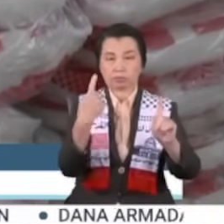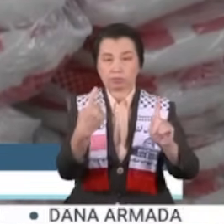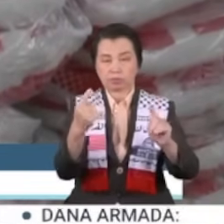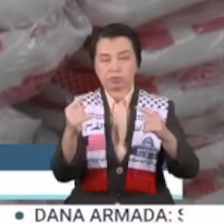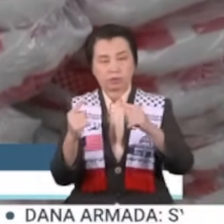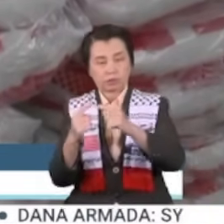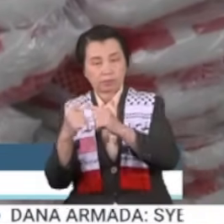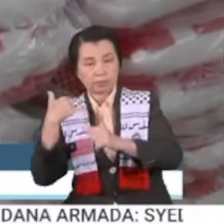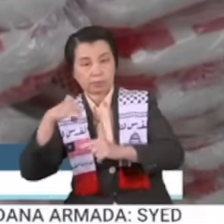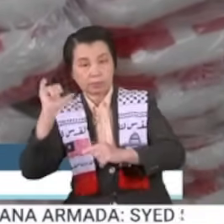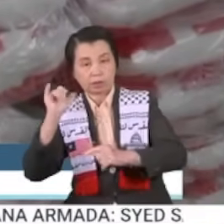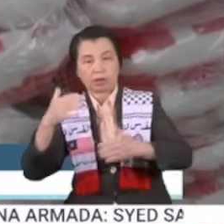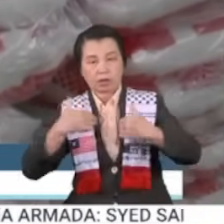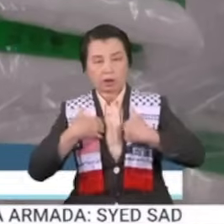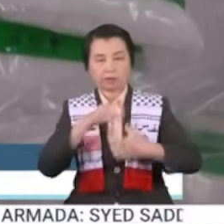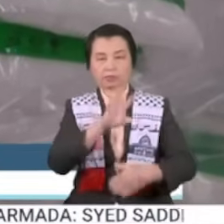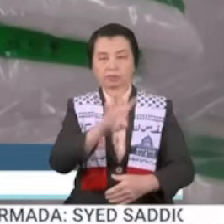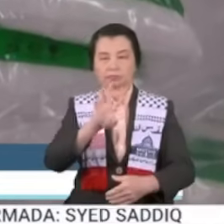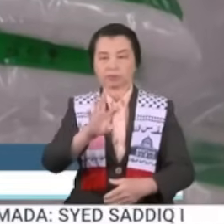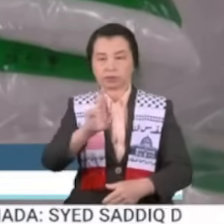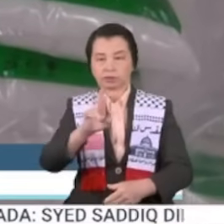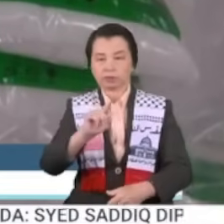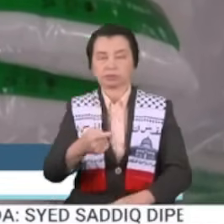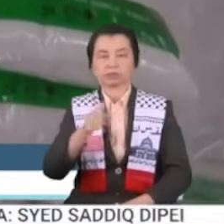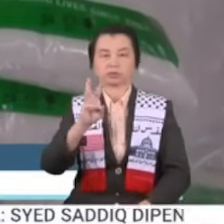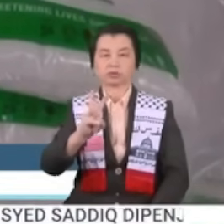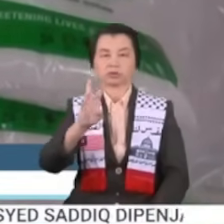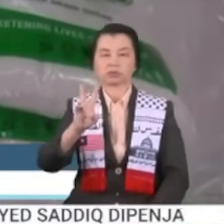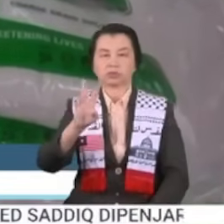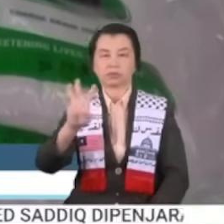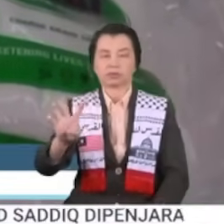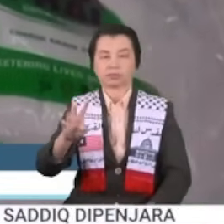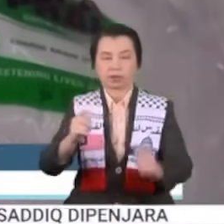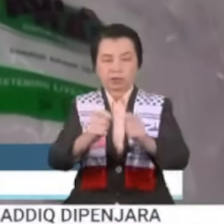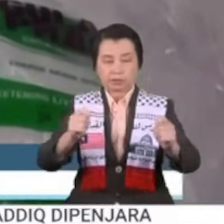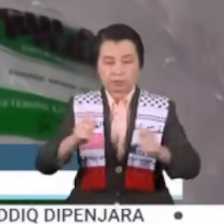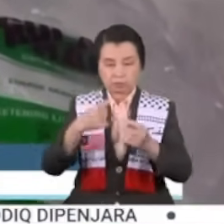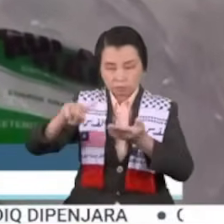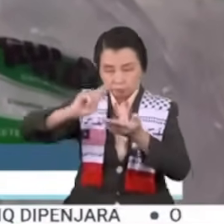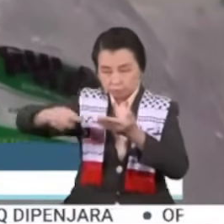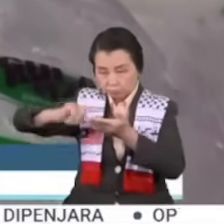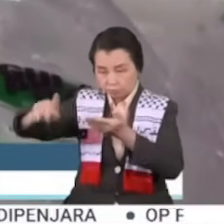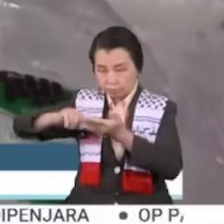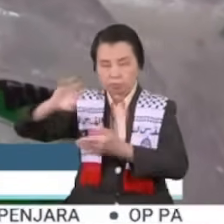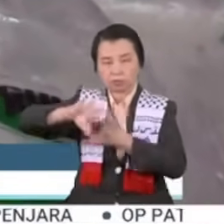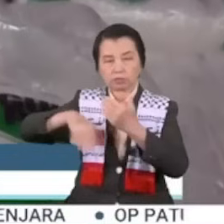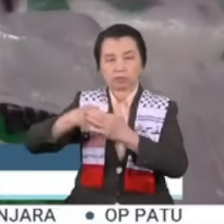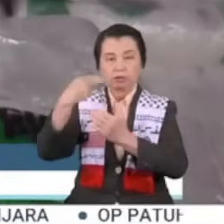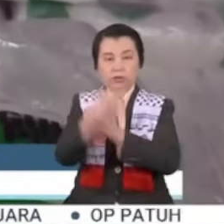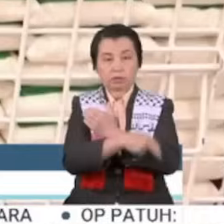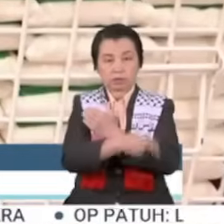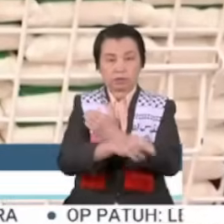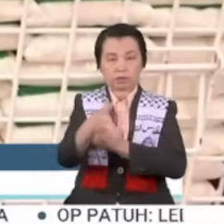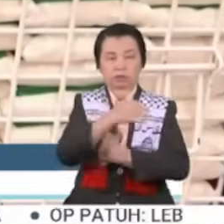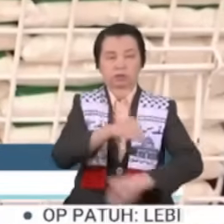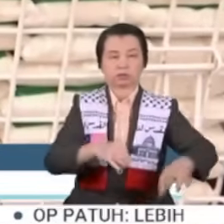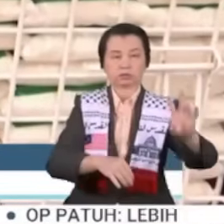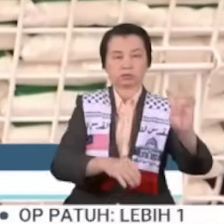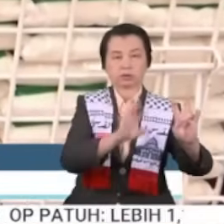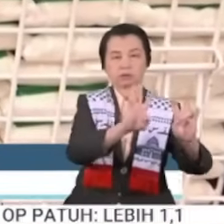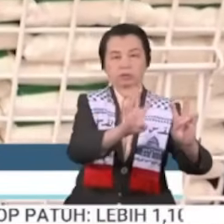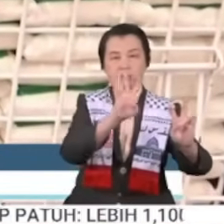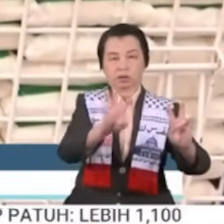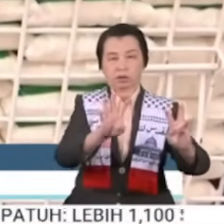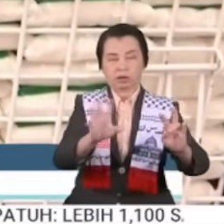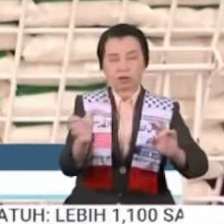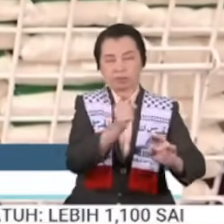hingga semalam sebanyak 44,674 premis telah diperiksa di seluruh negeri dan 744